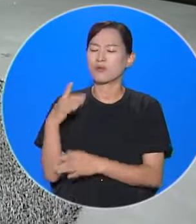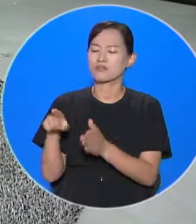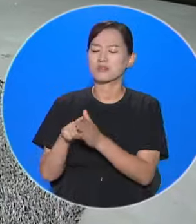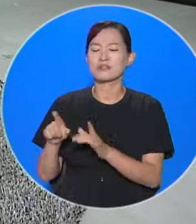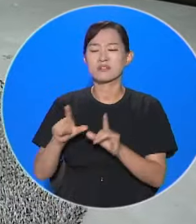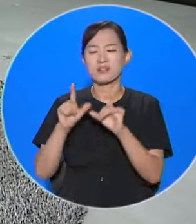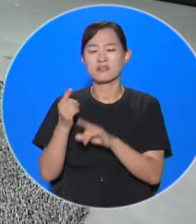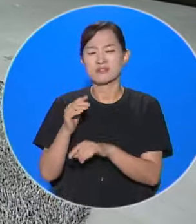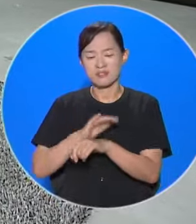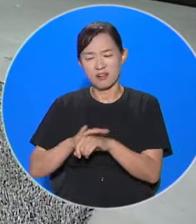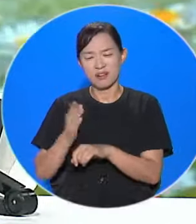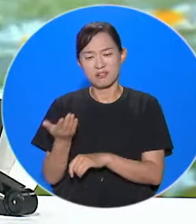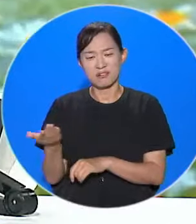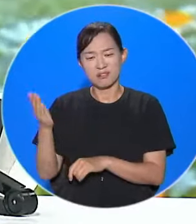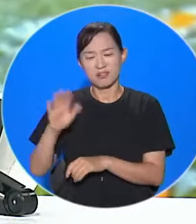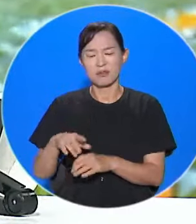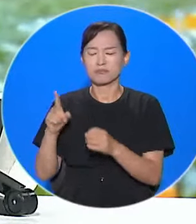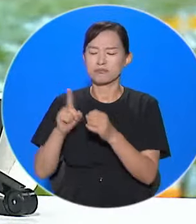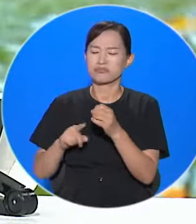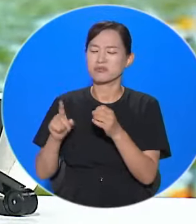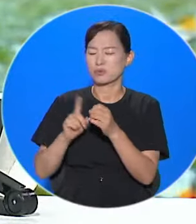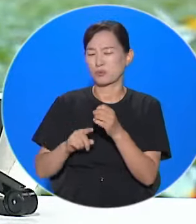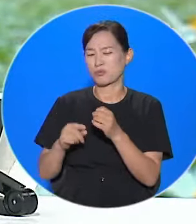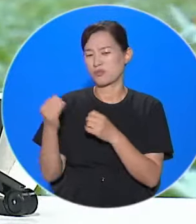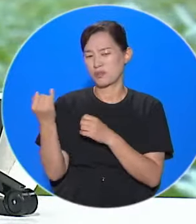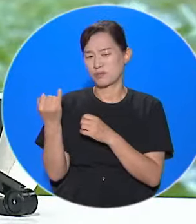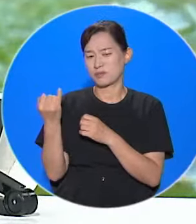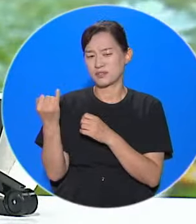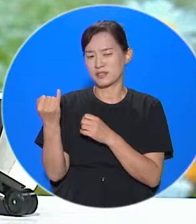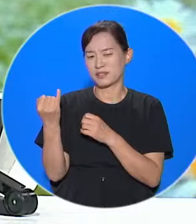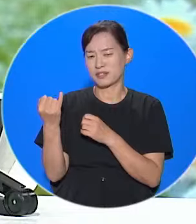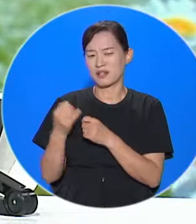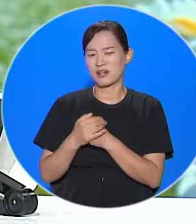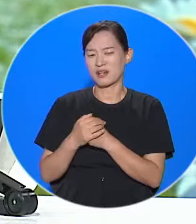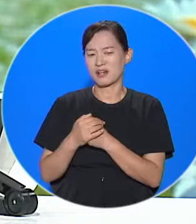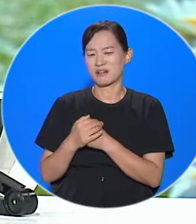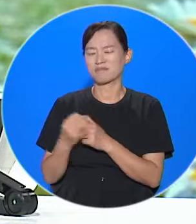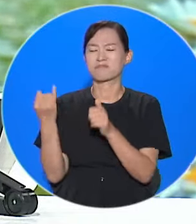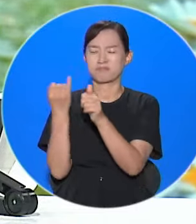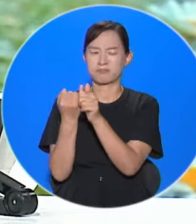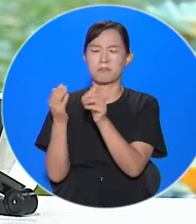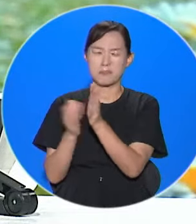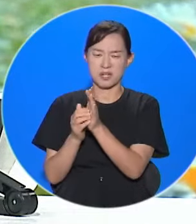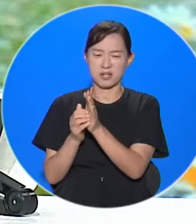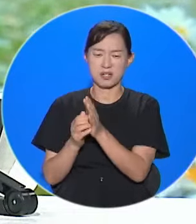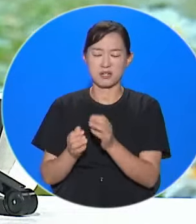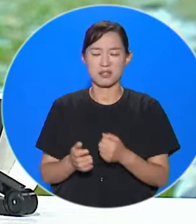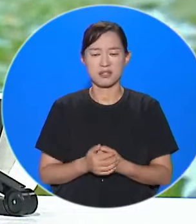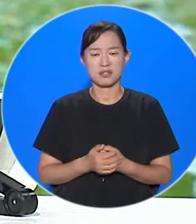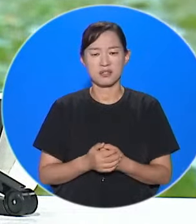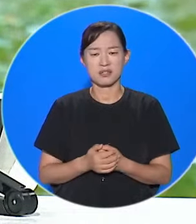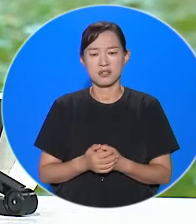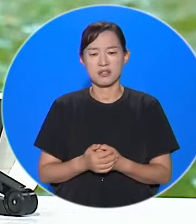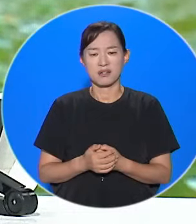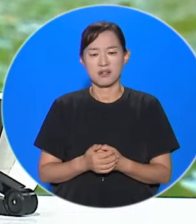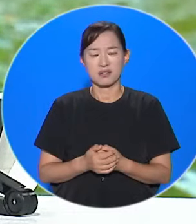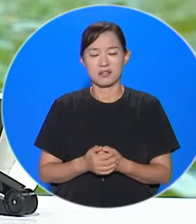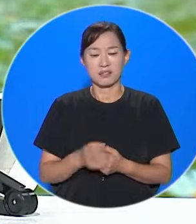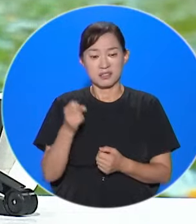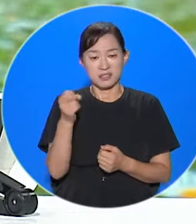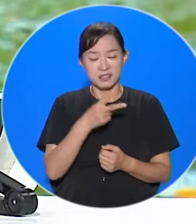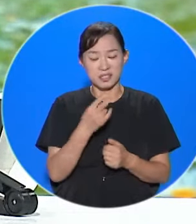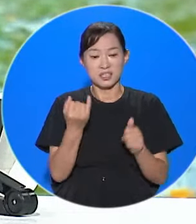뭐야 불교 믿는 그 부인을 또 만났어요. 그러니까 재혼한 며느리가 이제 불교 신앙을